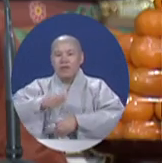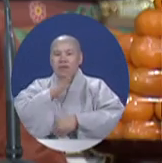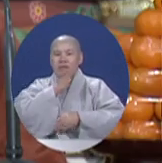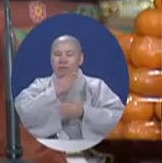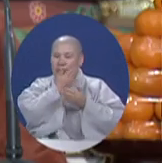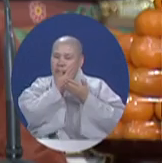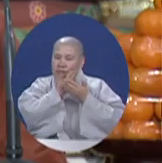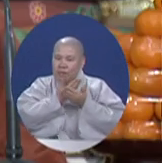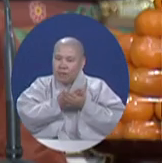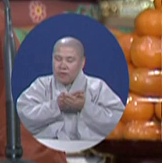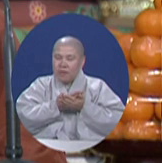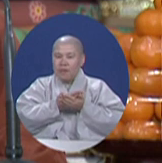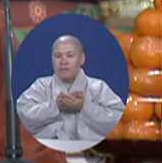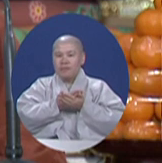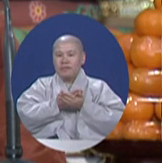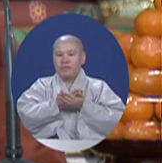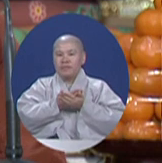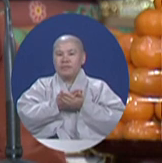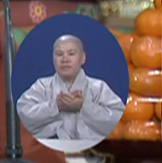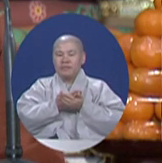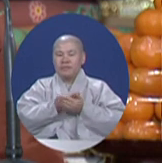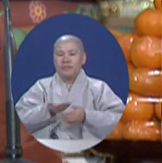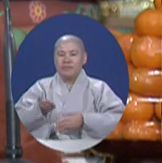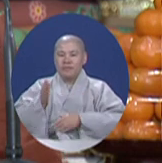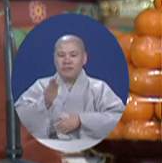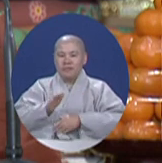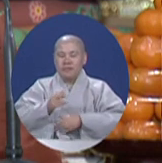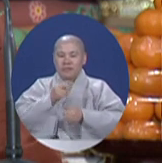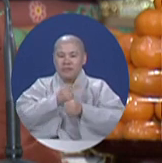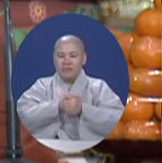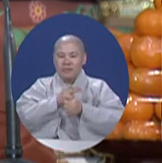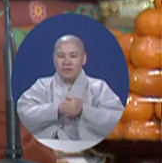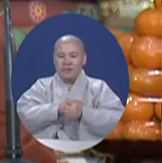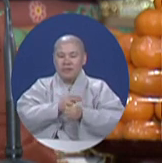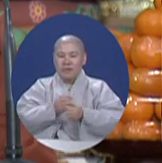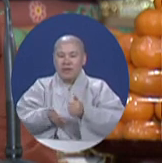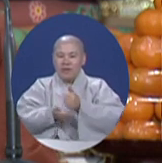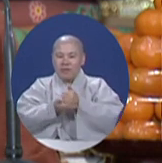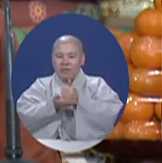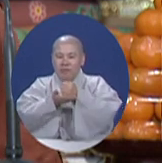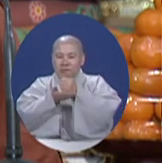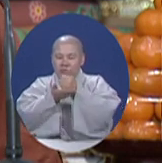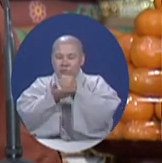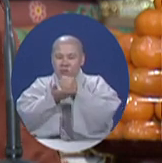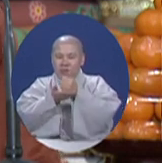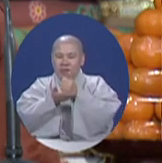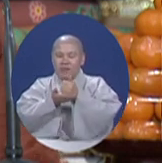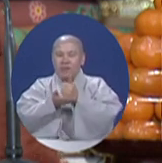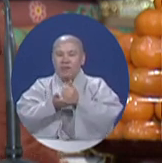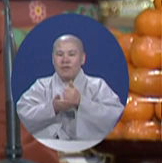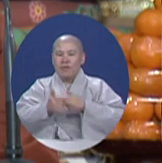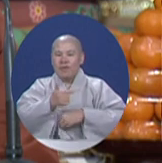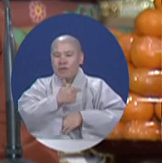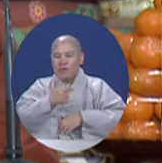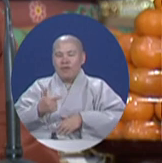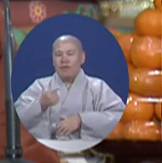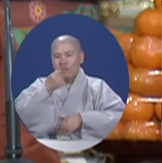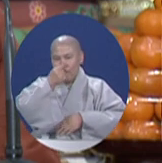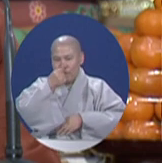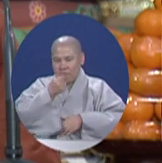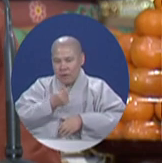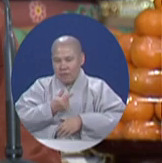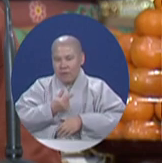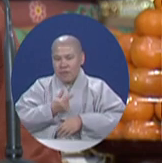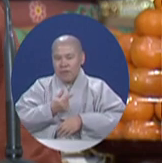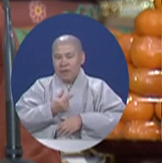중요합니다. 중요해요. 그런데 그 스승을 모신다는 게 그 보통 힘든 게 아니에요.